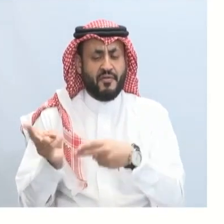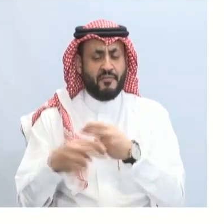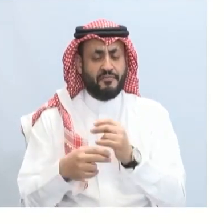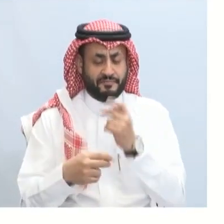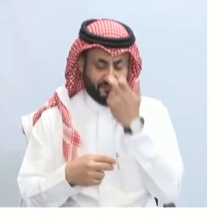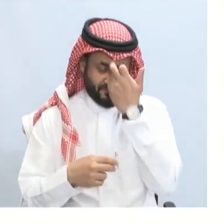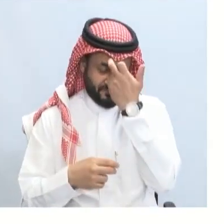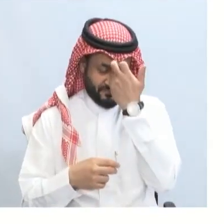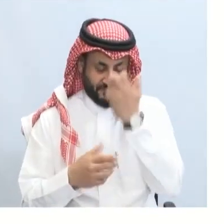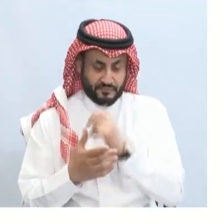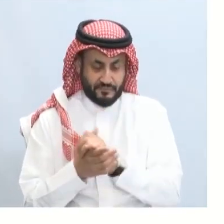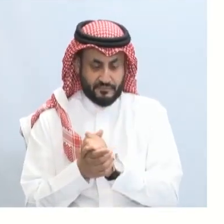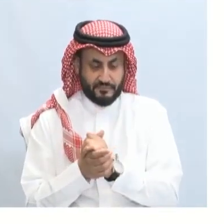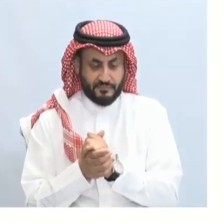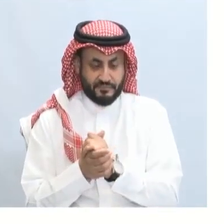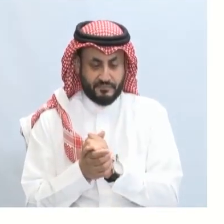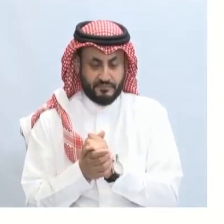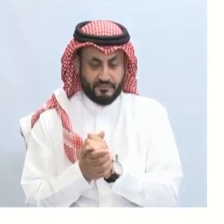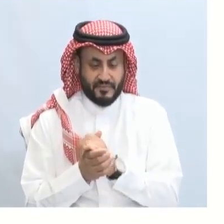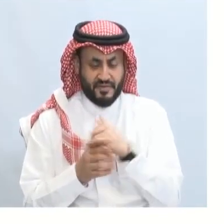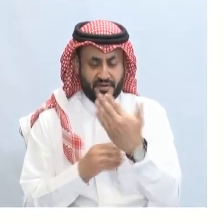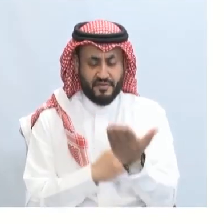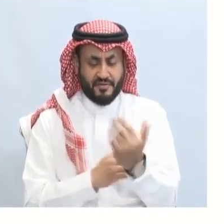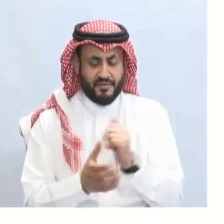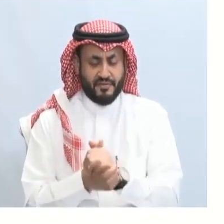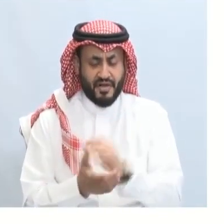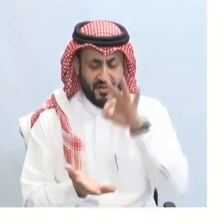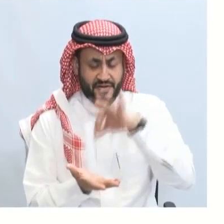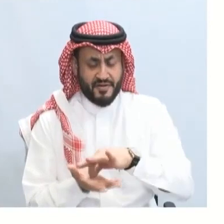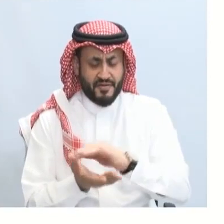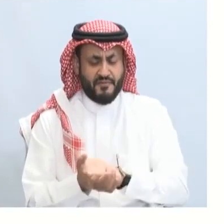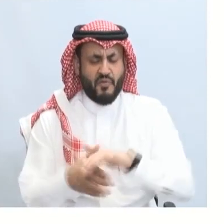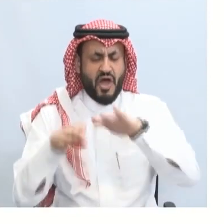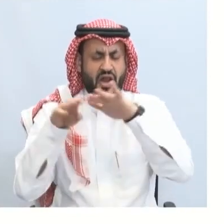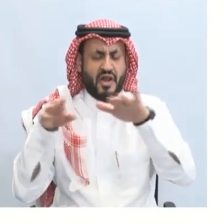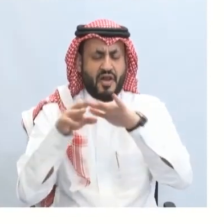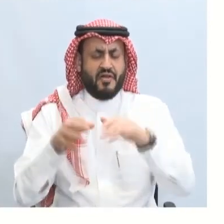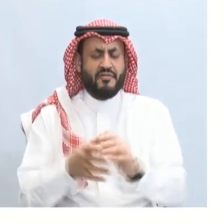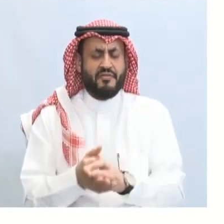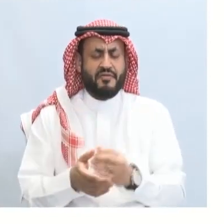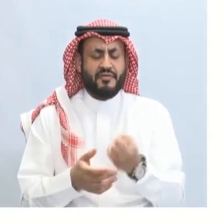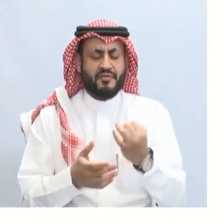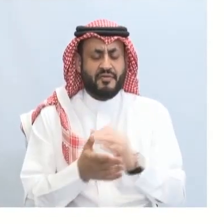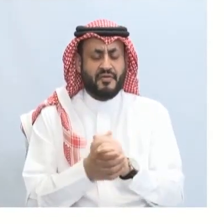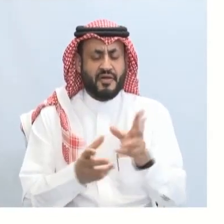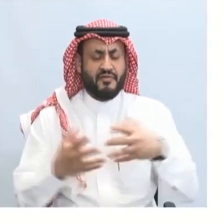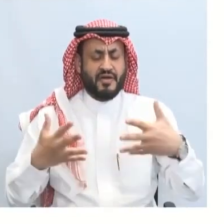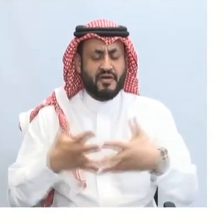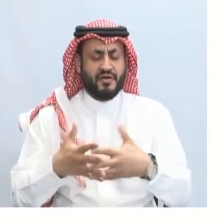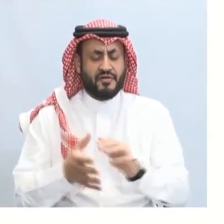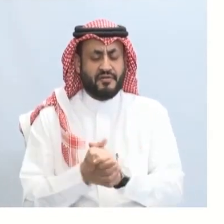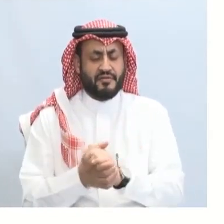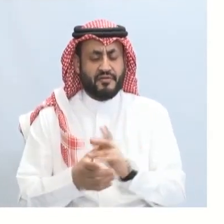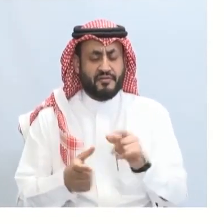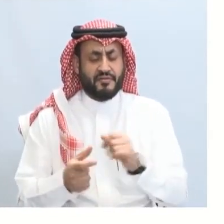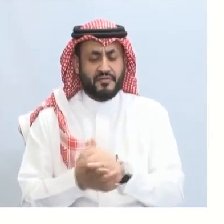و المتبادله والمواثيق وتتحقق باعلى درجاتها حينما يشارك الانسان في